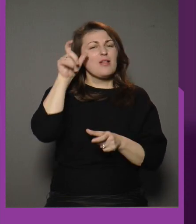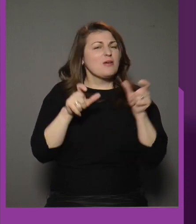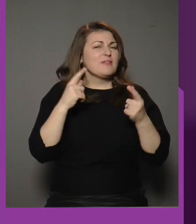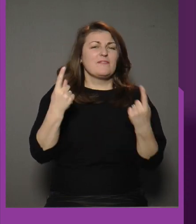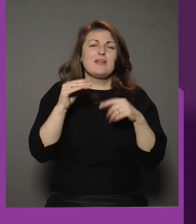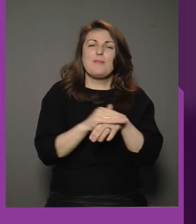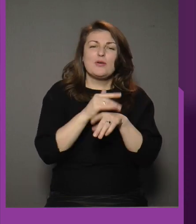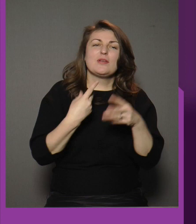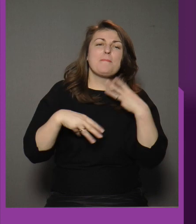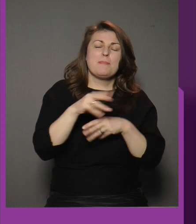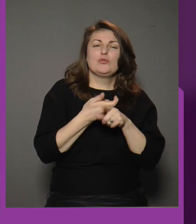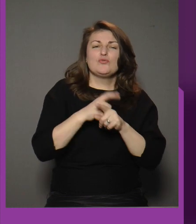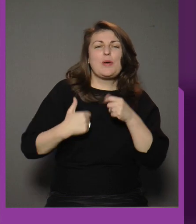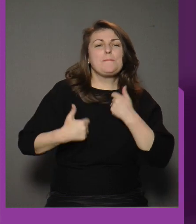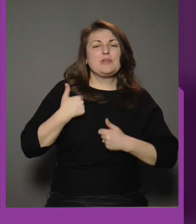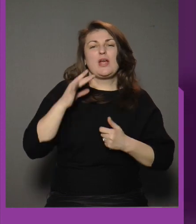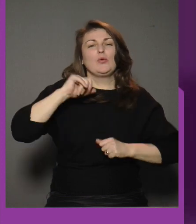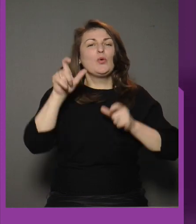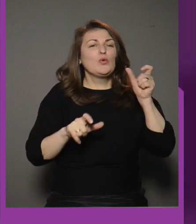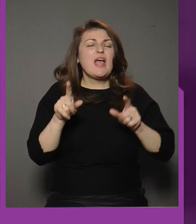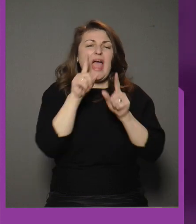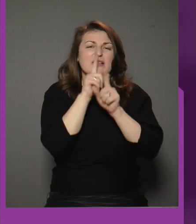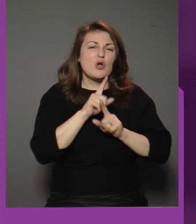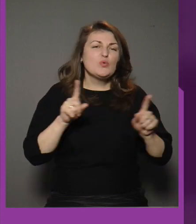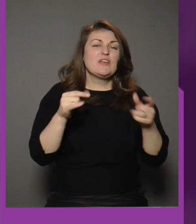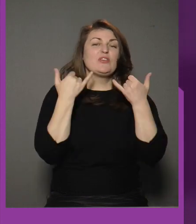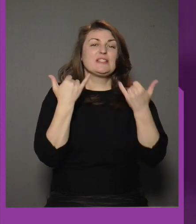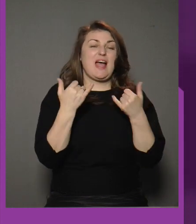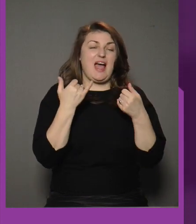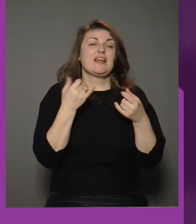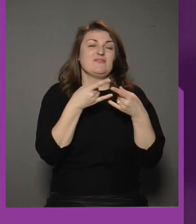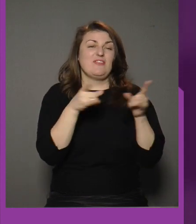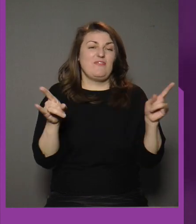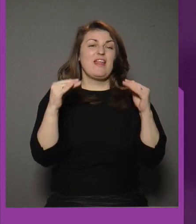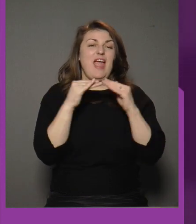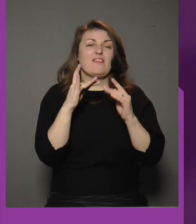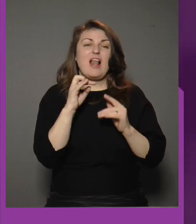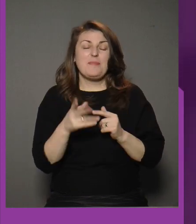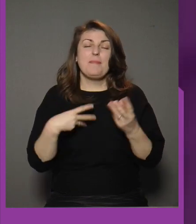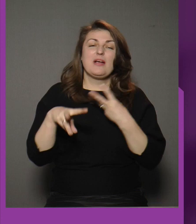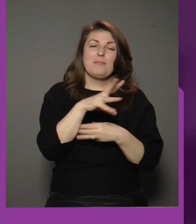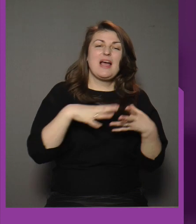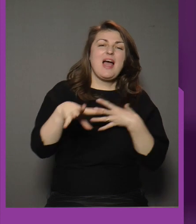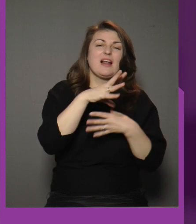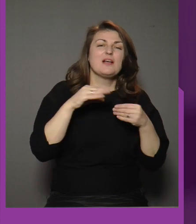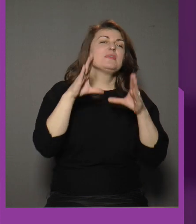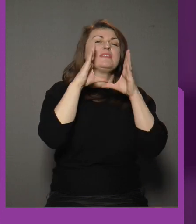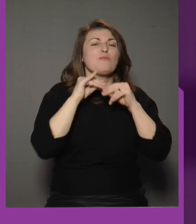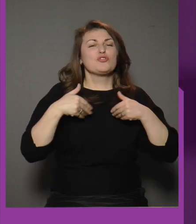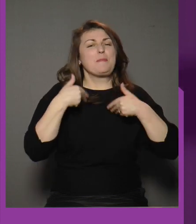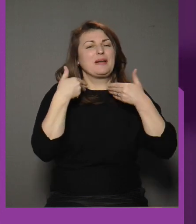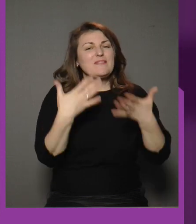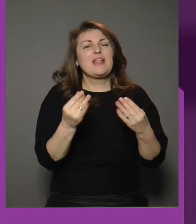ми дуже пишаємося. І, друзі, ексклюзивно зараз в ефірі каналу «Еквалімпік» ми всі разом зможемо і привітати,